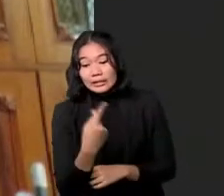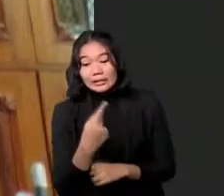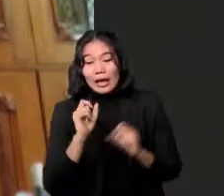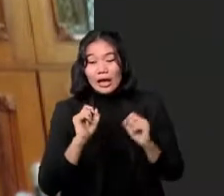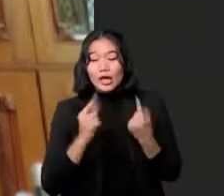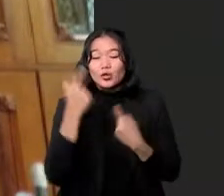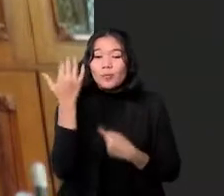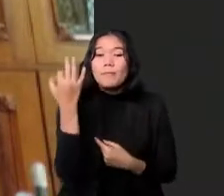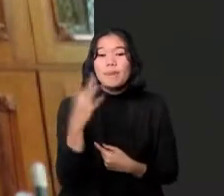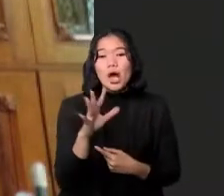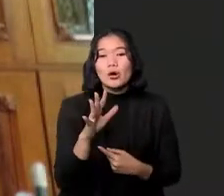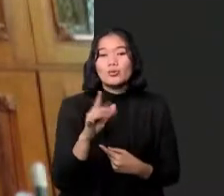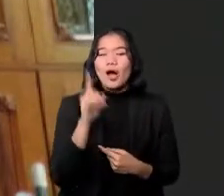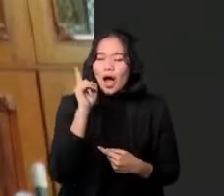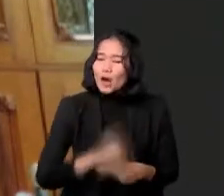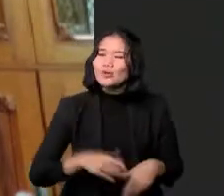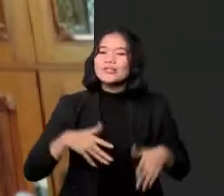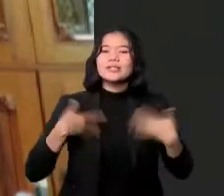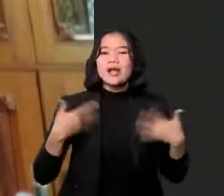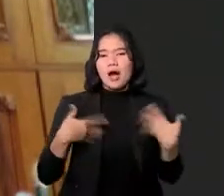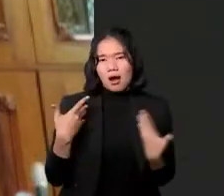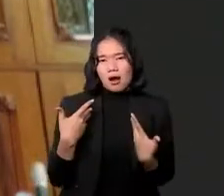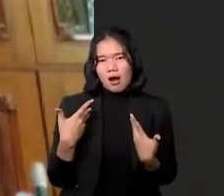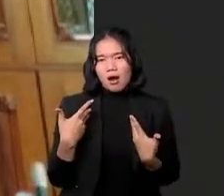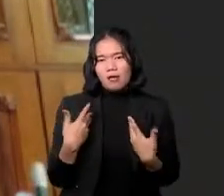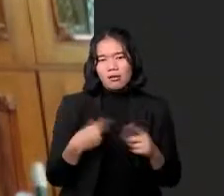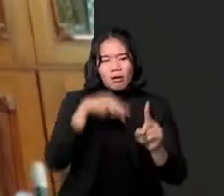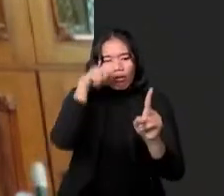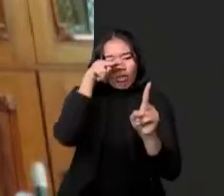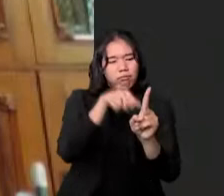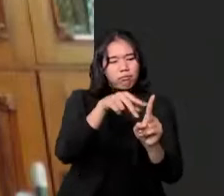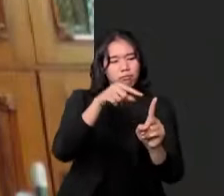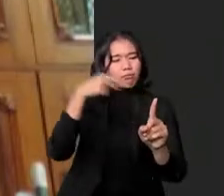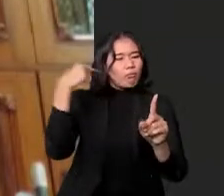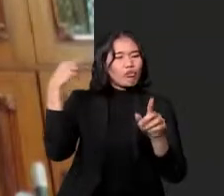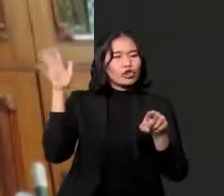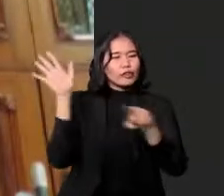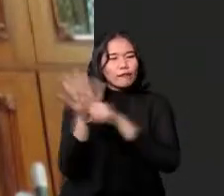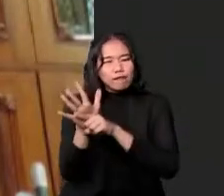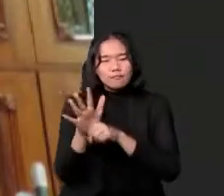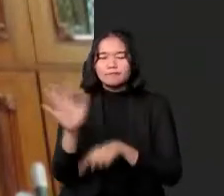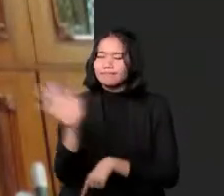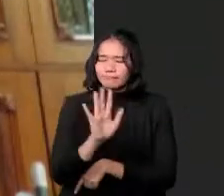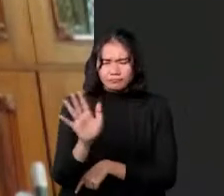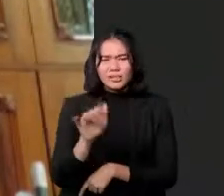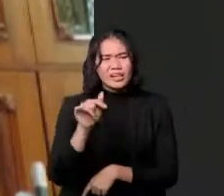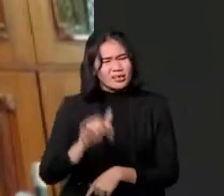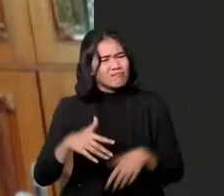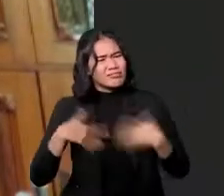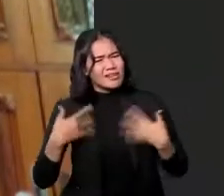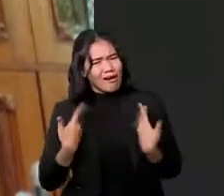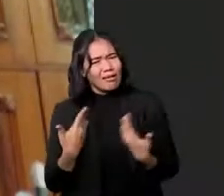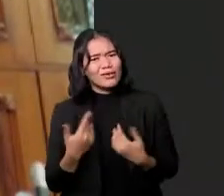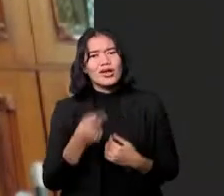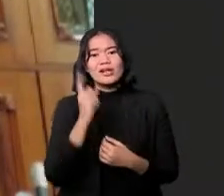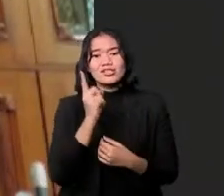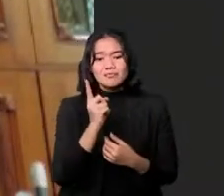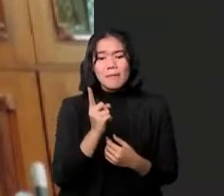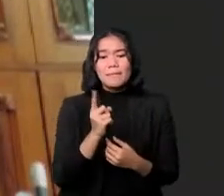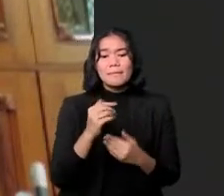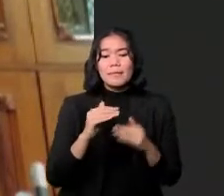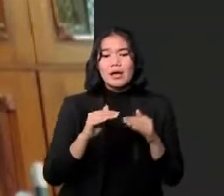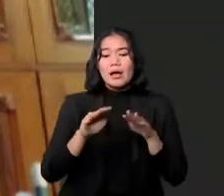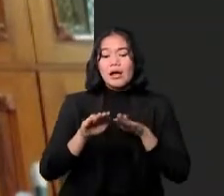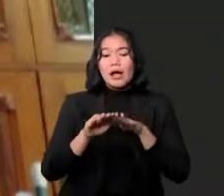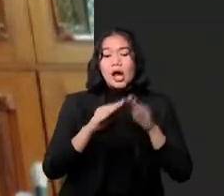new normal ini dengan gembira. Ya, jangan melihatnya sebagai suatu yang negatif. Ini menyenangkan kok. Kita masuk suatu